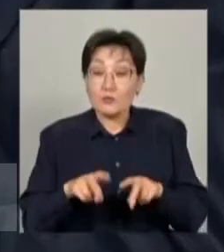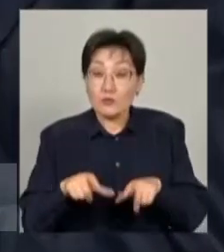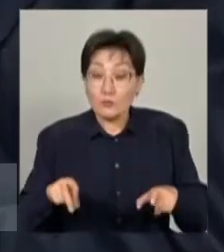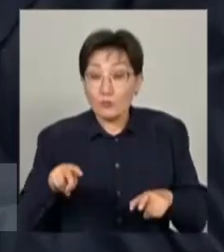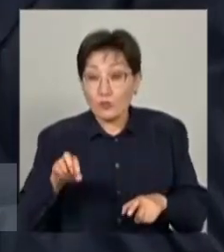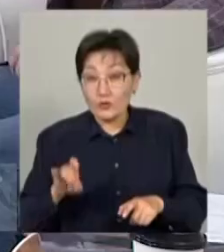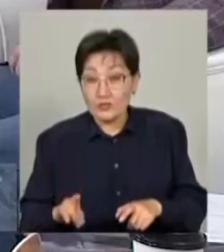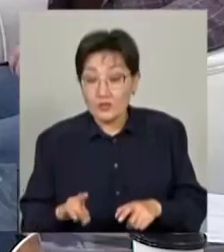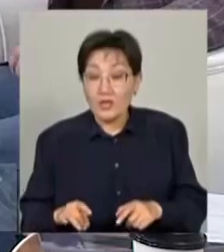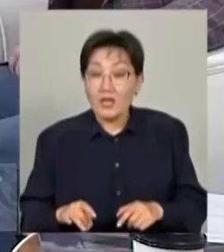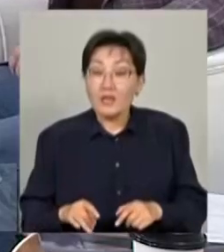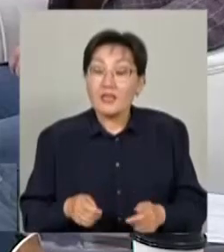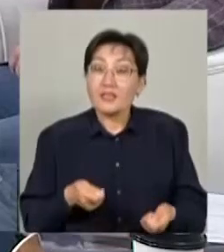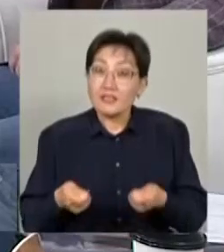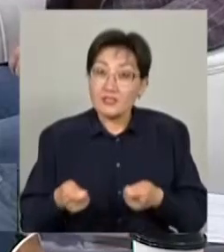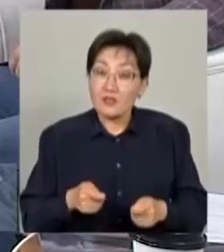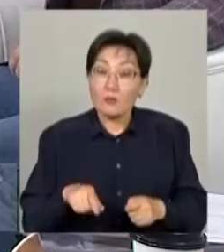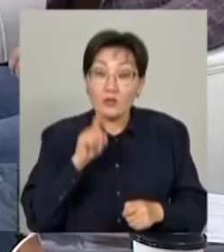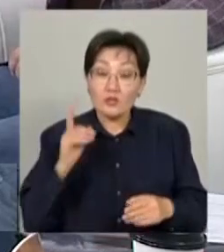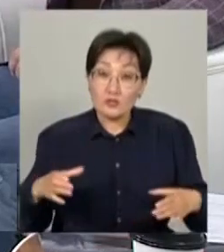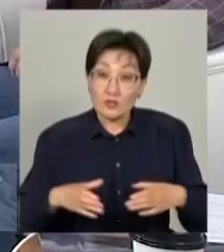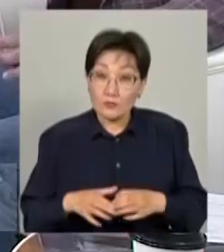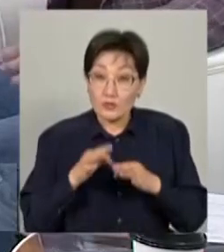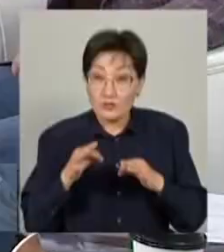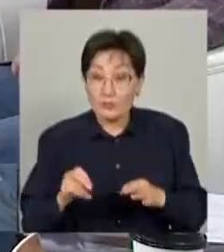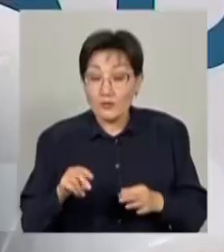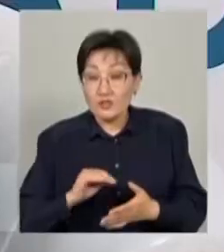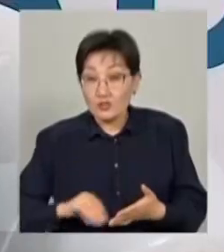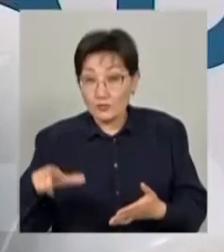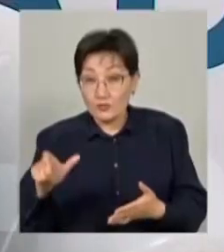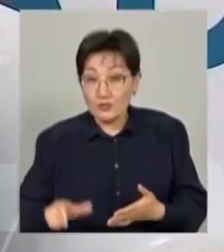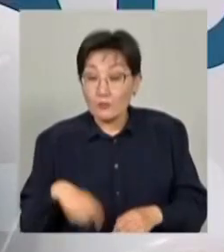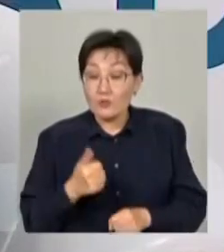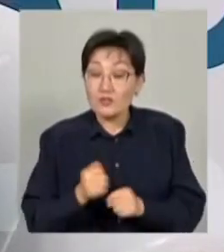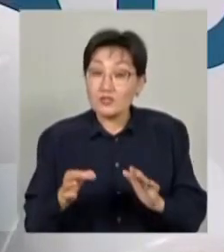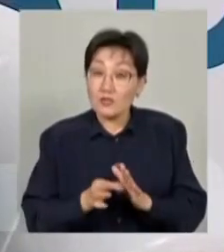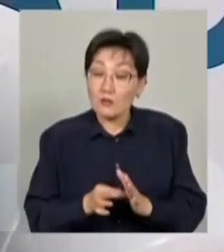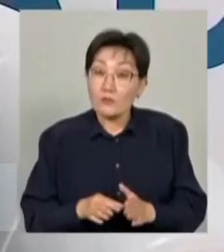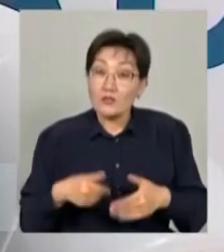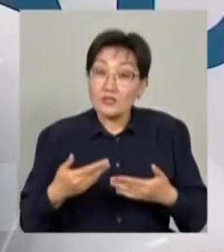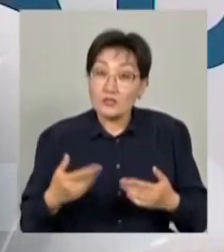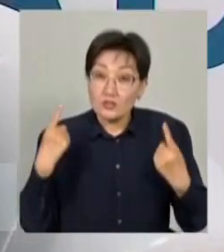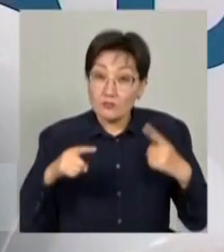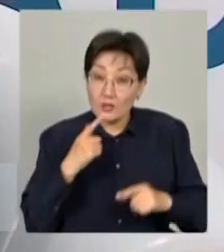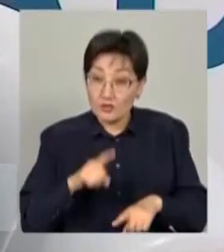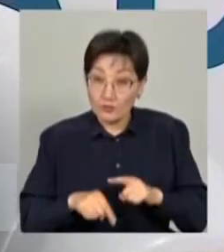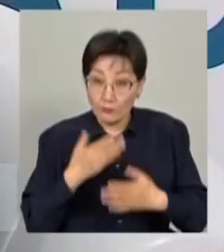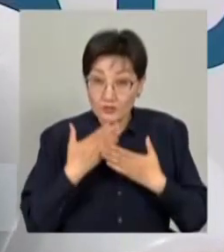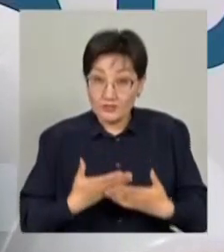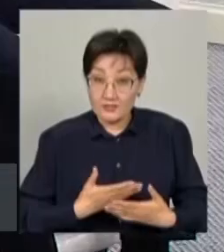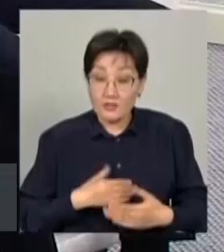блогеры и лидеры молодежных организаций. Как отмечает автор, главная цель произведения – продвижение идей патриотизма